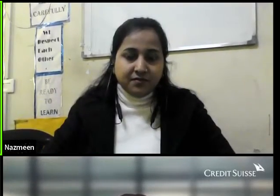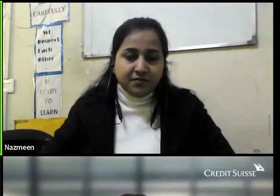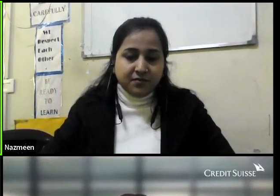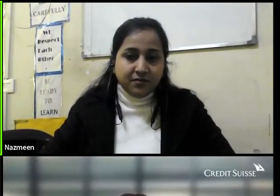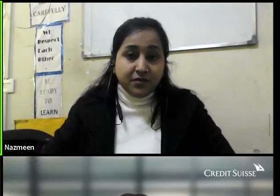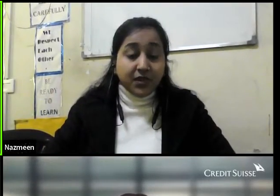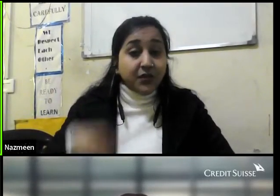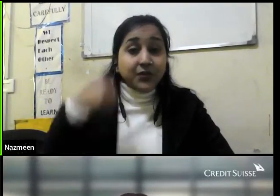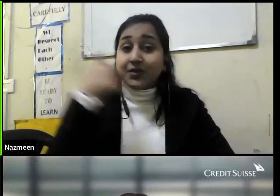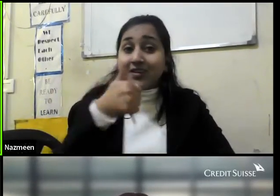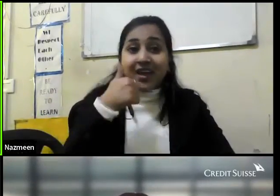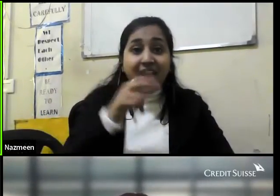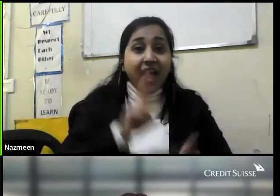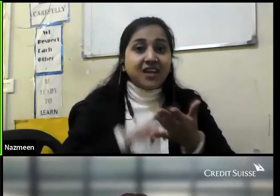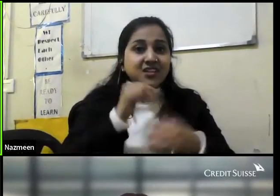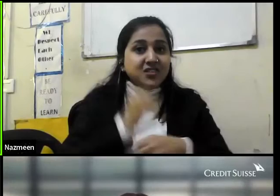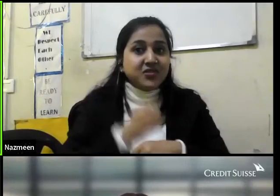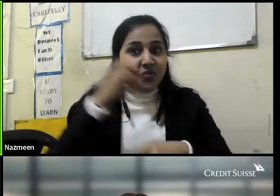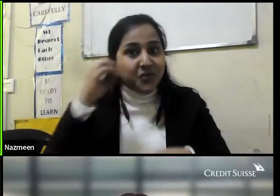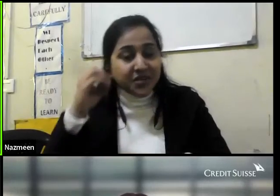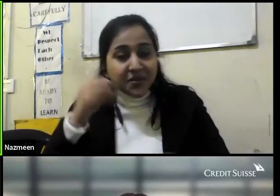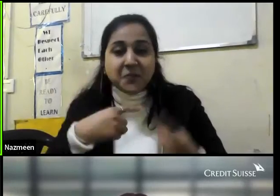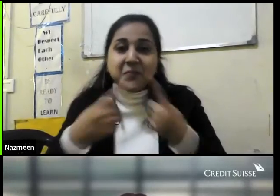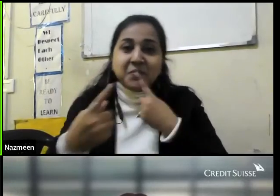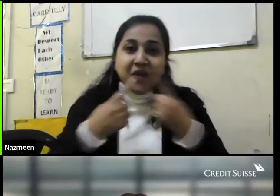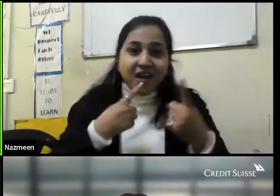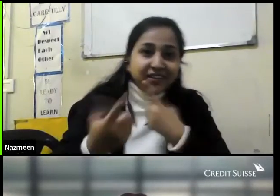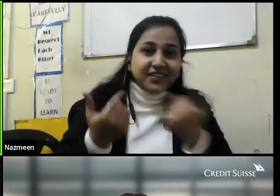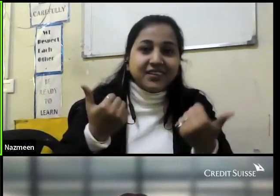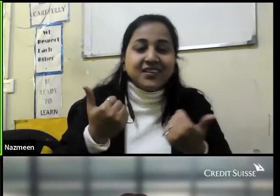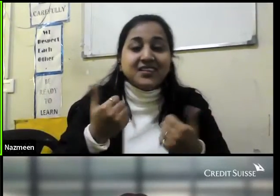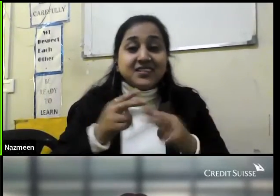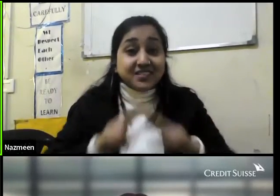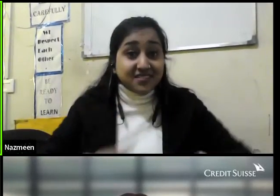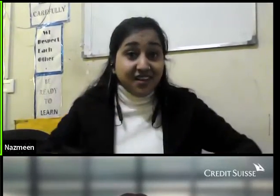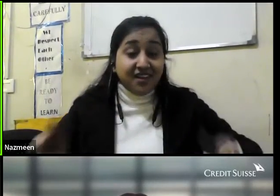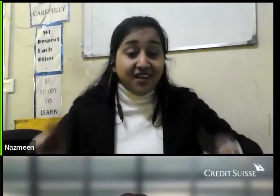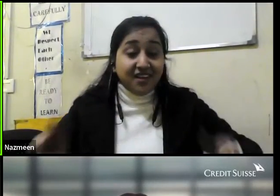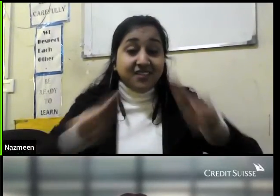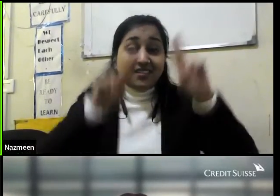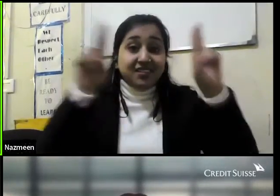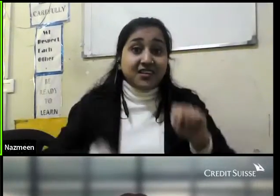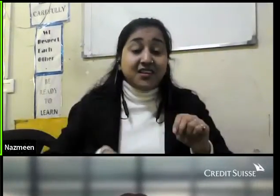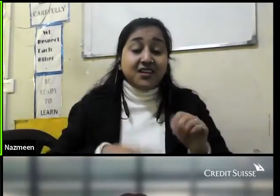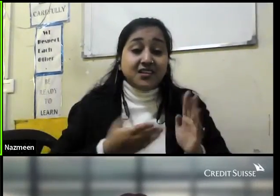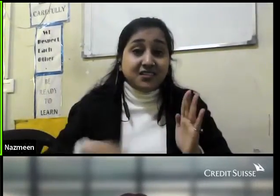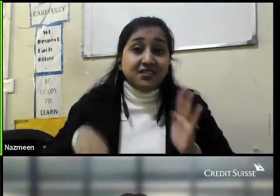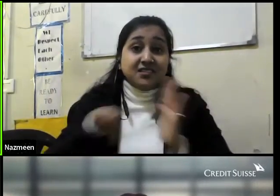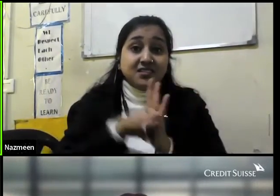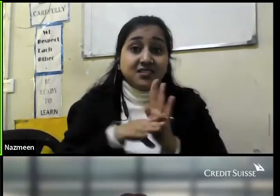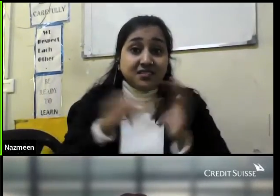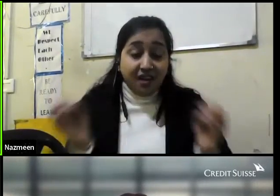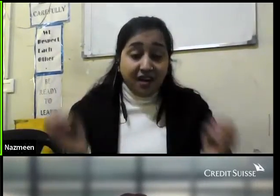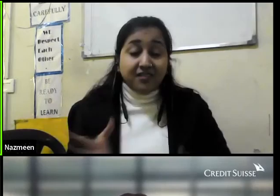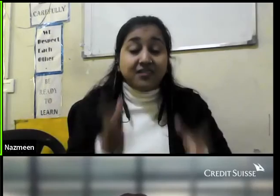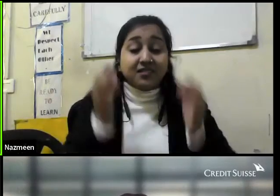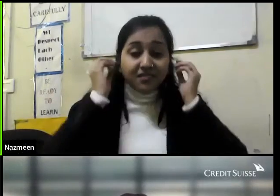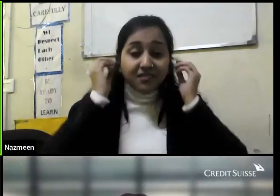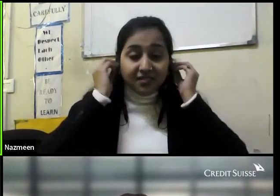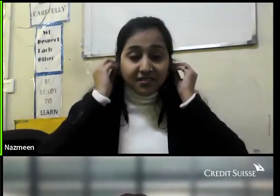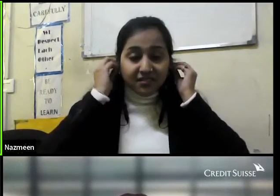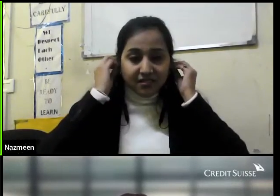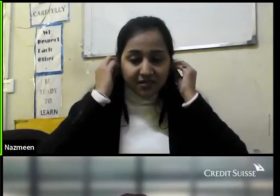आपने इतने सारे एनजीओस की बात की. सार्थक ने एक प्लेटफॉर्म शुरू किया है कॉल आइडिया, इंडियन दिव्यांगजन एम्पावरमेंट